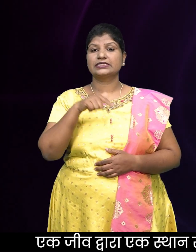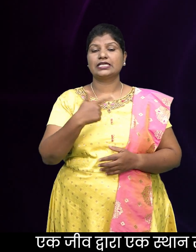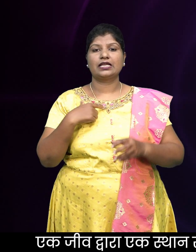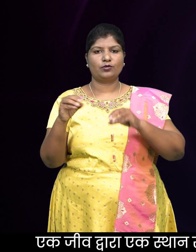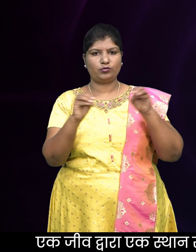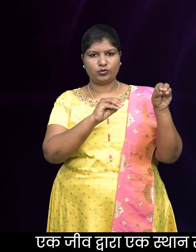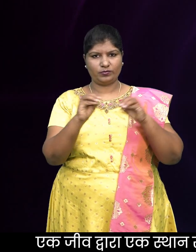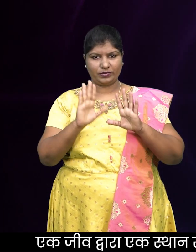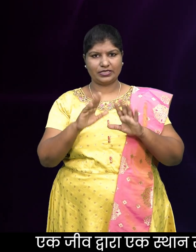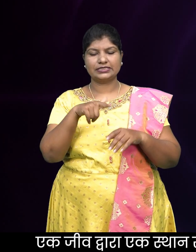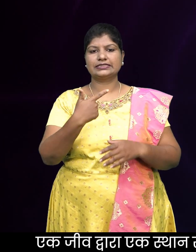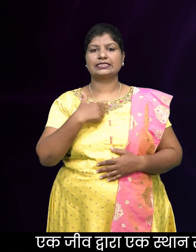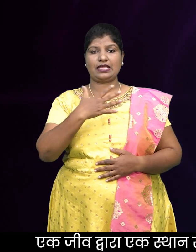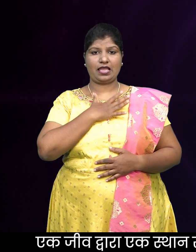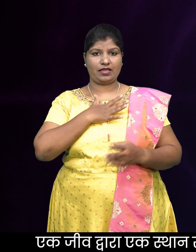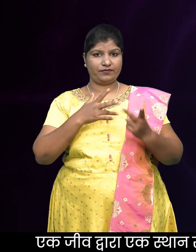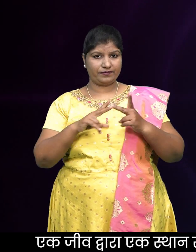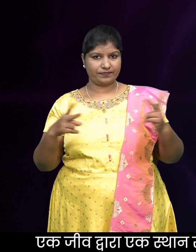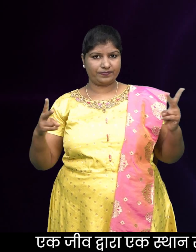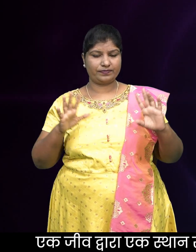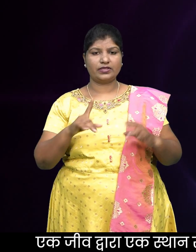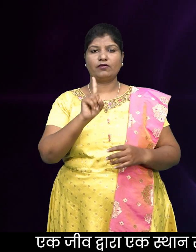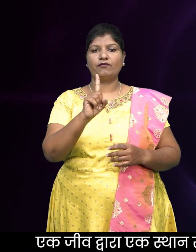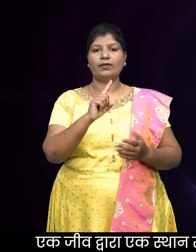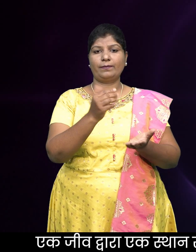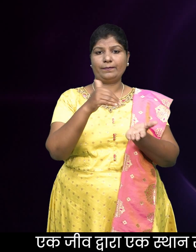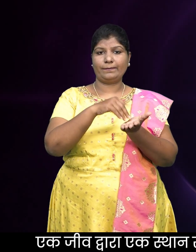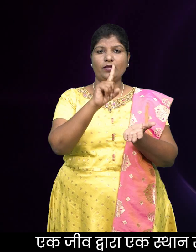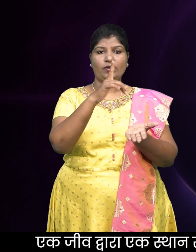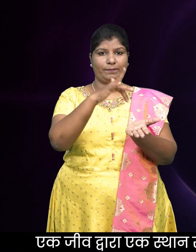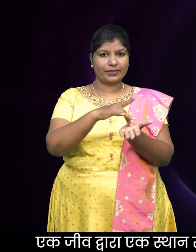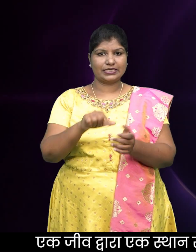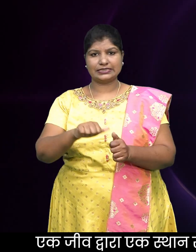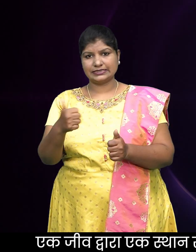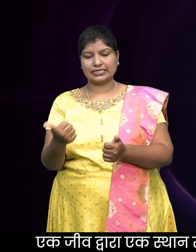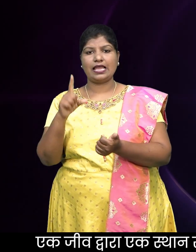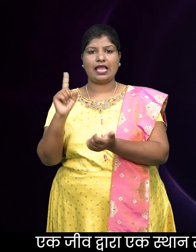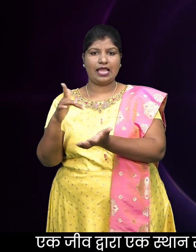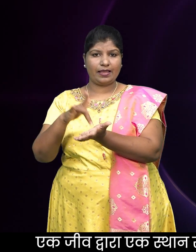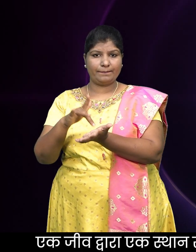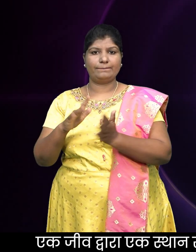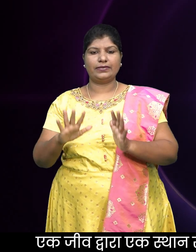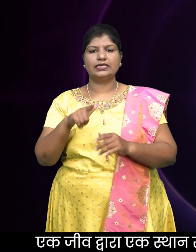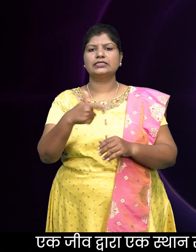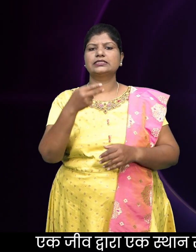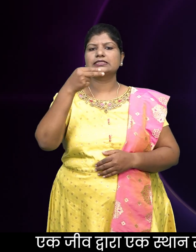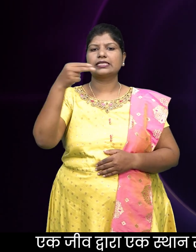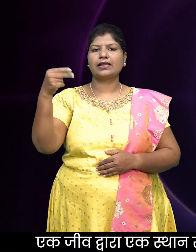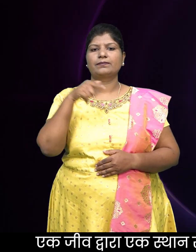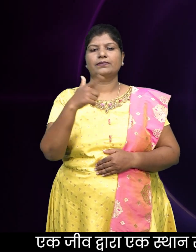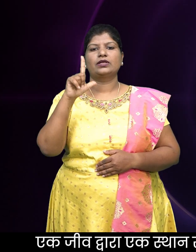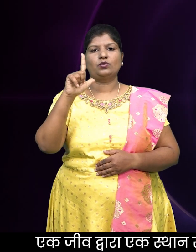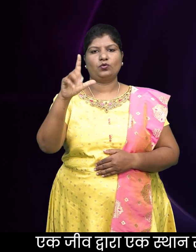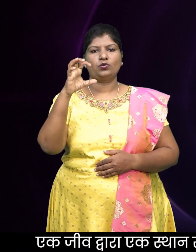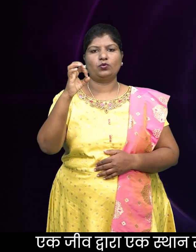एक जीव द्वारा एक स्थान से दूसरे स्थान पर जाने की गति को गमन कहा जाता है।